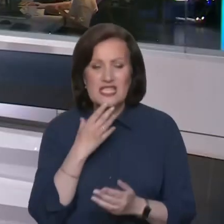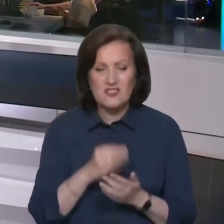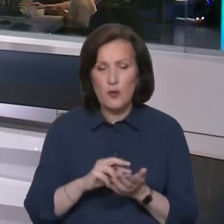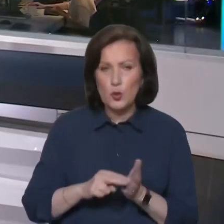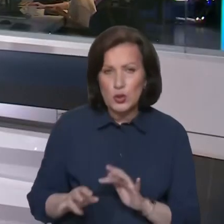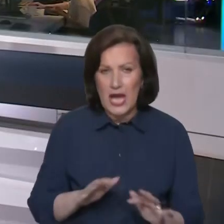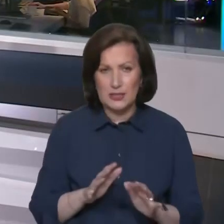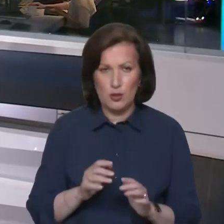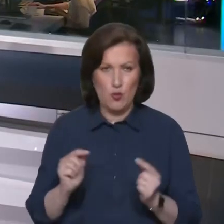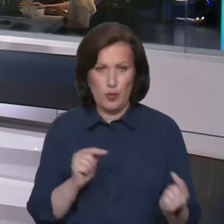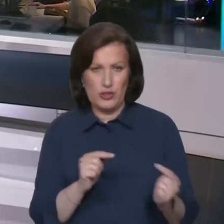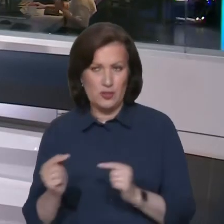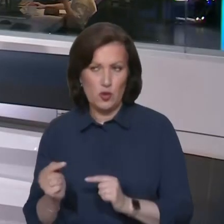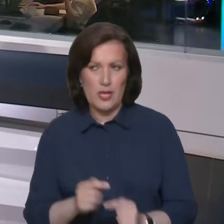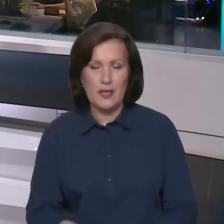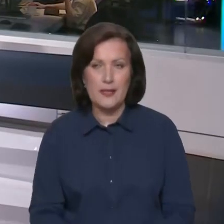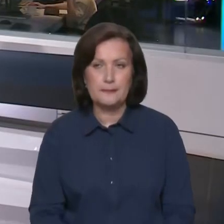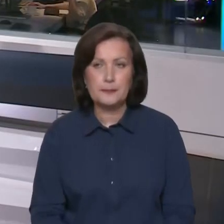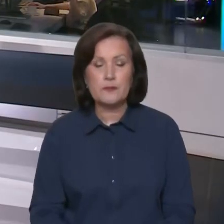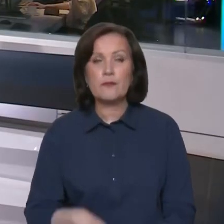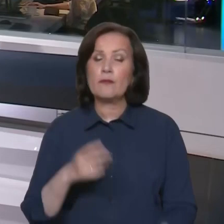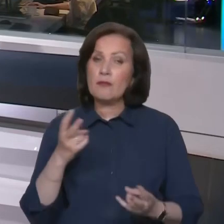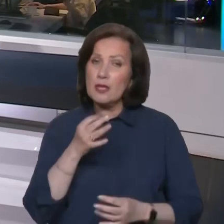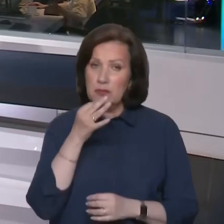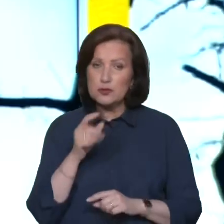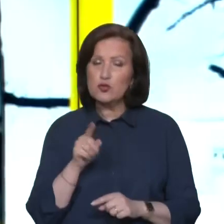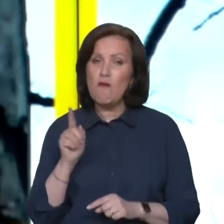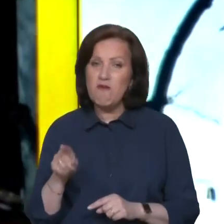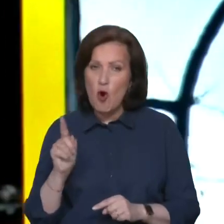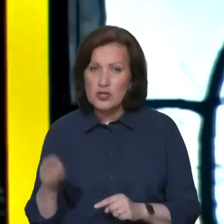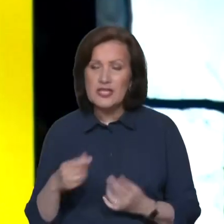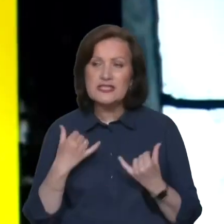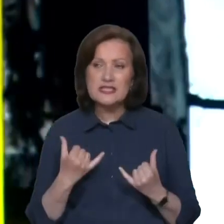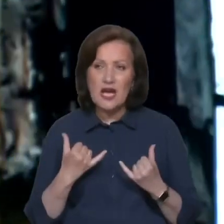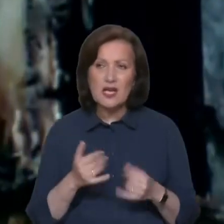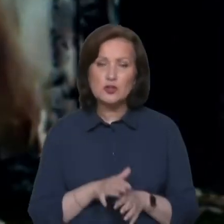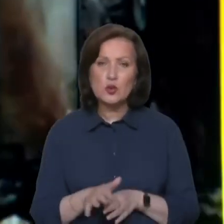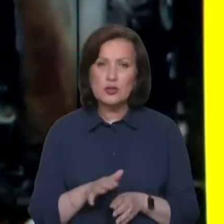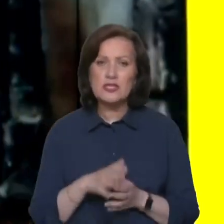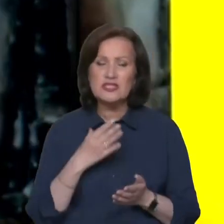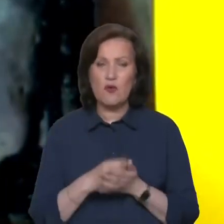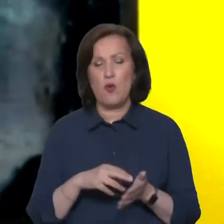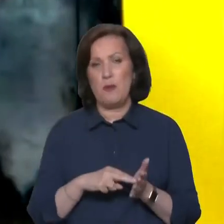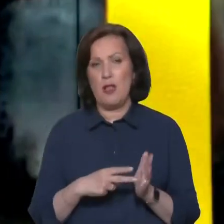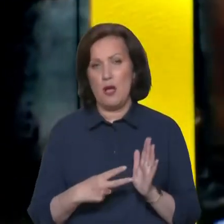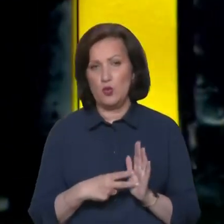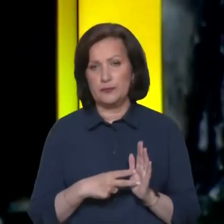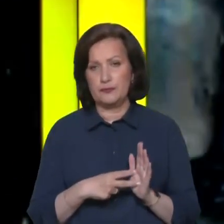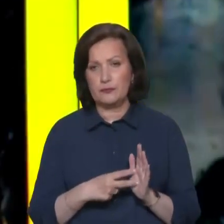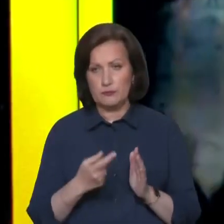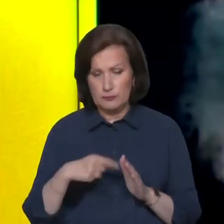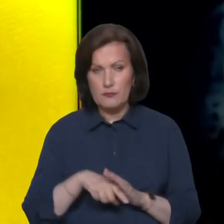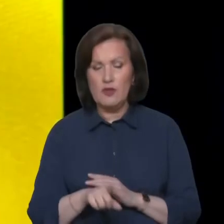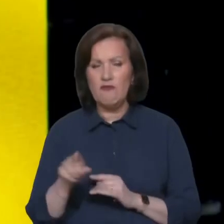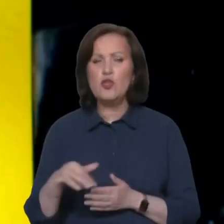чи помітні тут якісь зміни? Тут треба сказати, що вони зараз дотримуються свого плану. Тобто